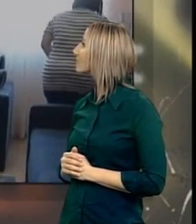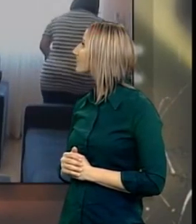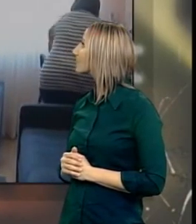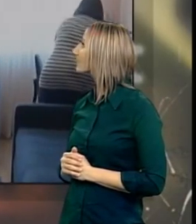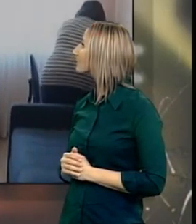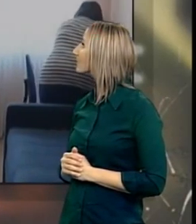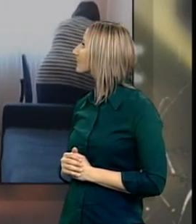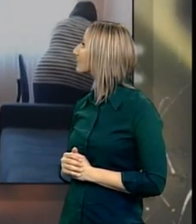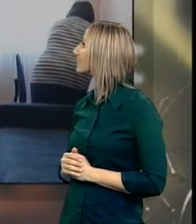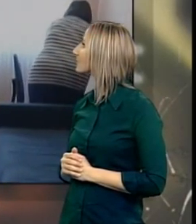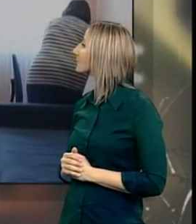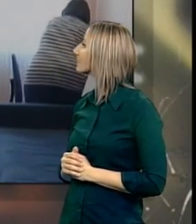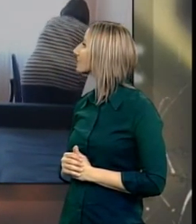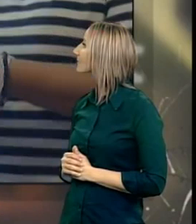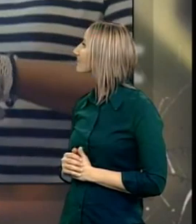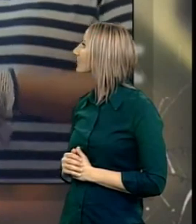gužvaju.